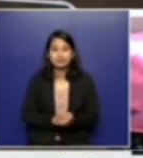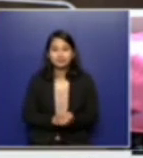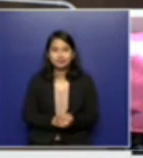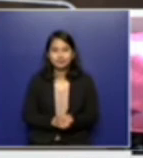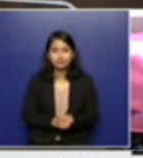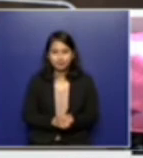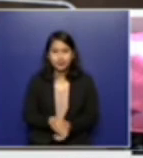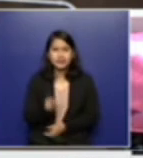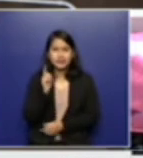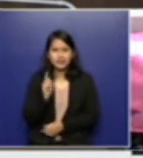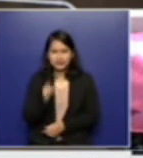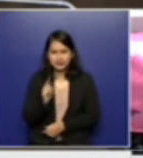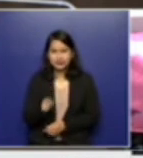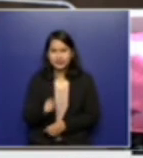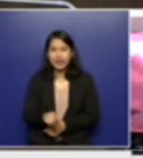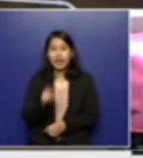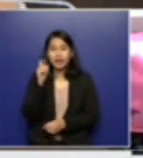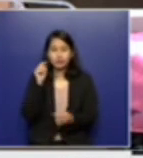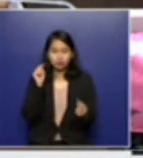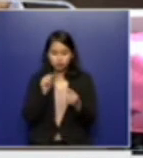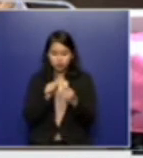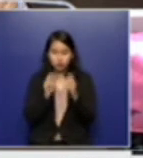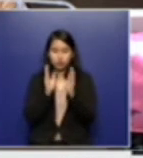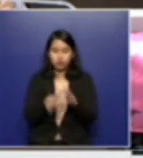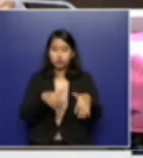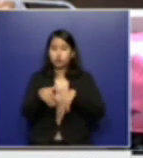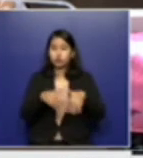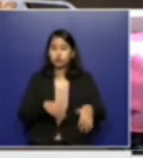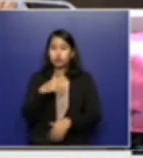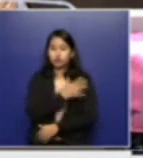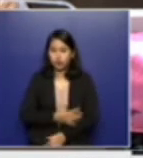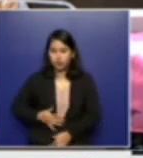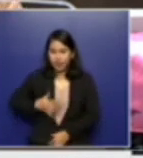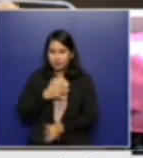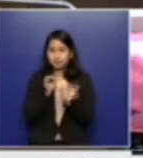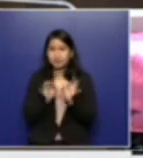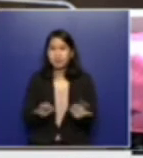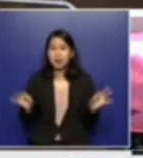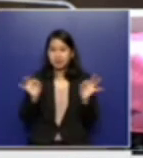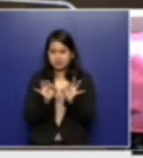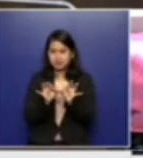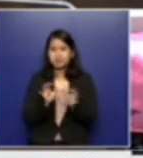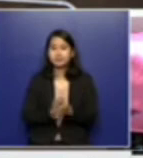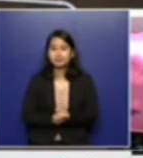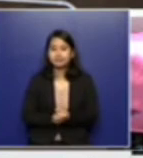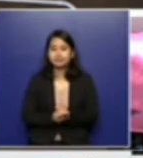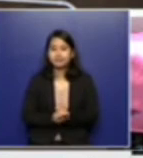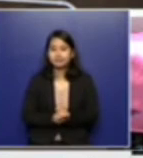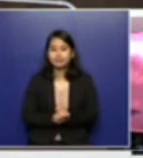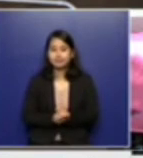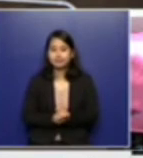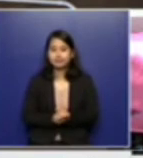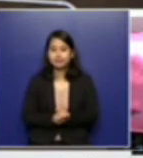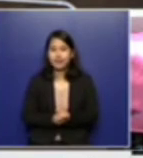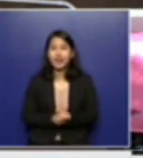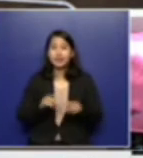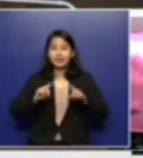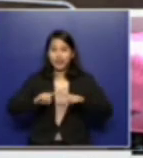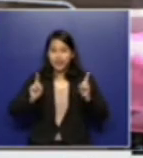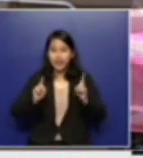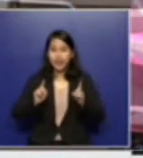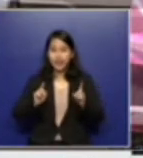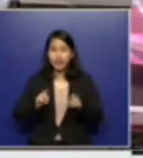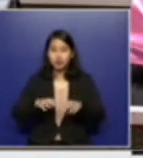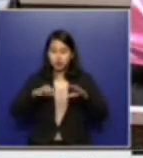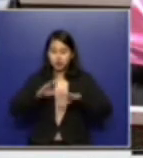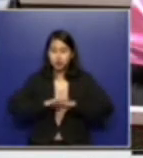าเห็นแก่สุขภาพอนามัยของพี่น้องประชาชนเป็นหลักแต่ที่สำคัญก็คือเขาก็ต้องยกเลิกนะครับท่านบ